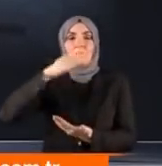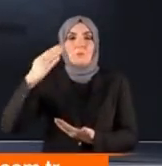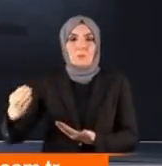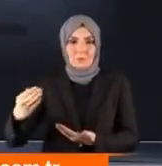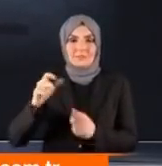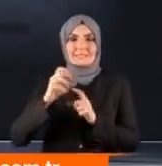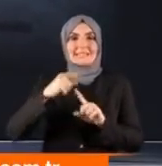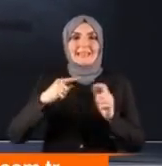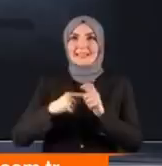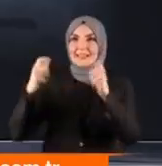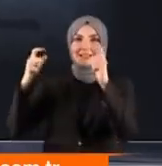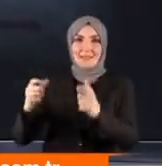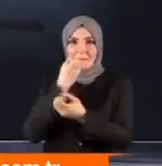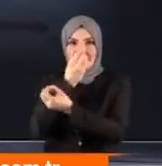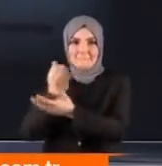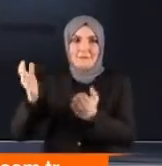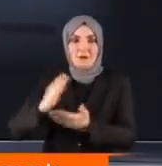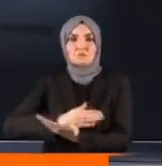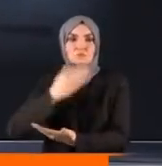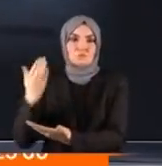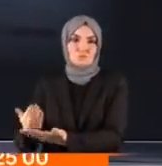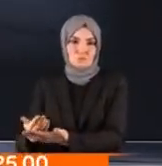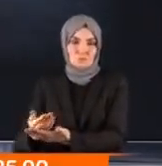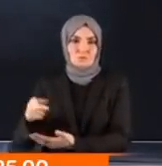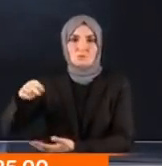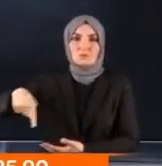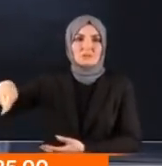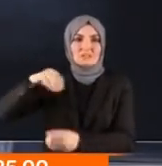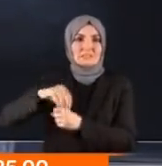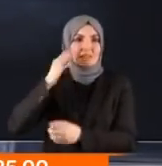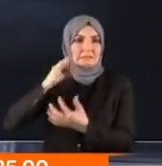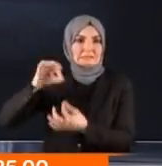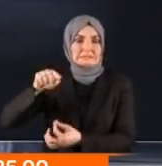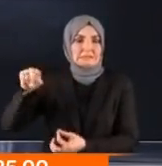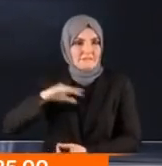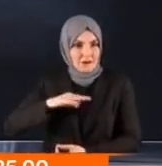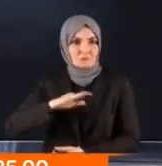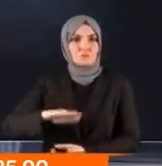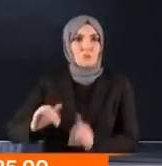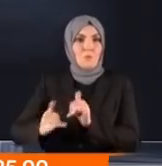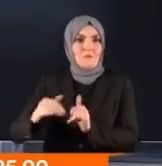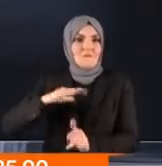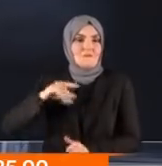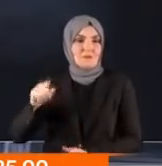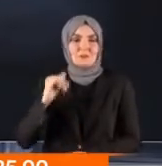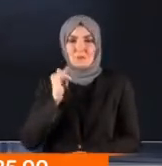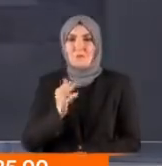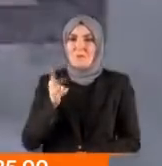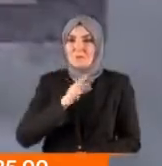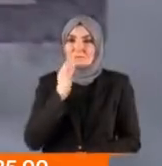bir kısmı o sırada bahçe deydi ve çocuklar oyun oynuyordu feci bir ölümden Kıl payı kurtuldular